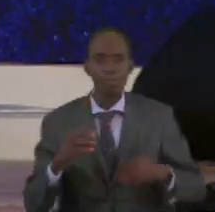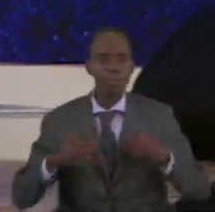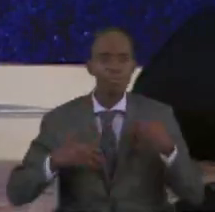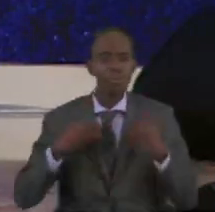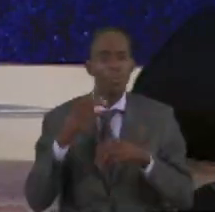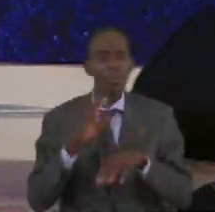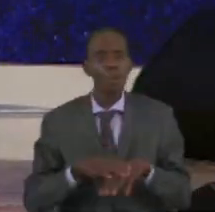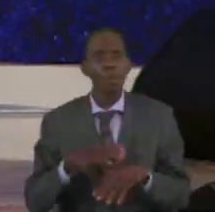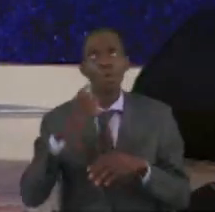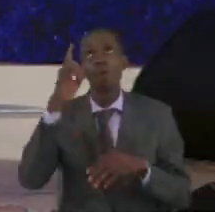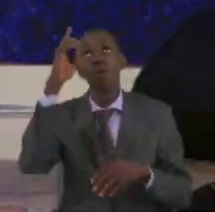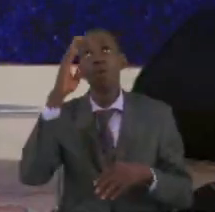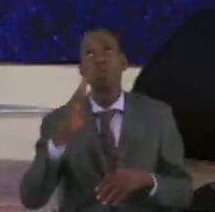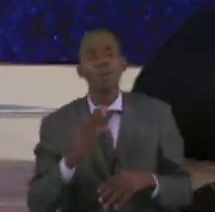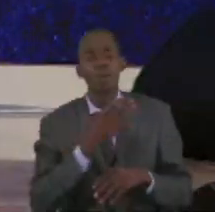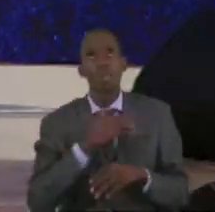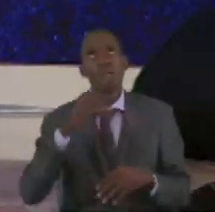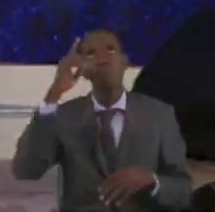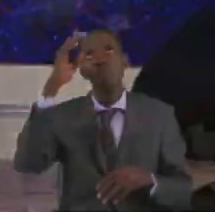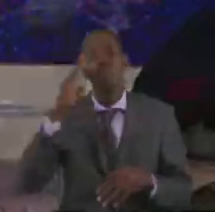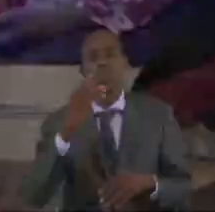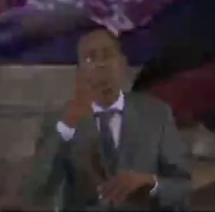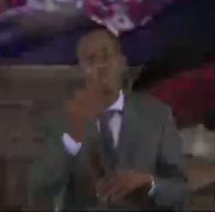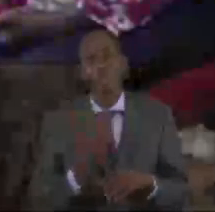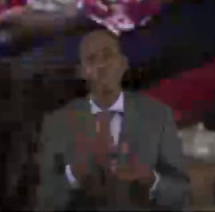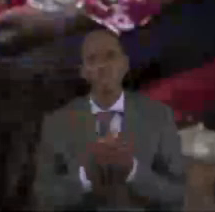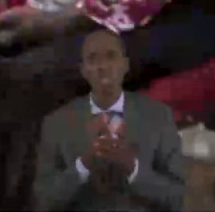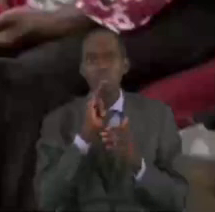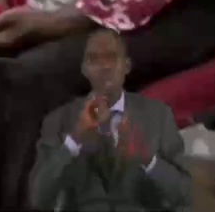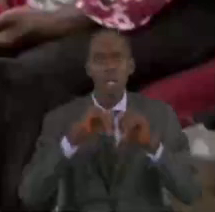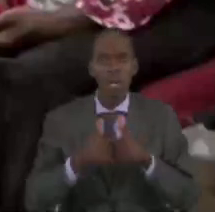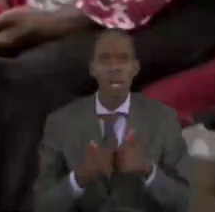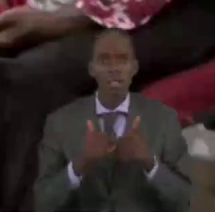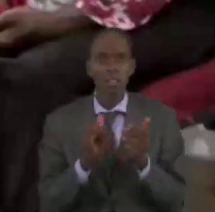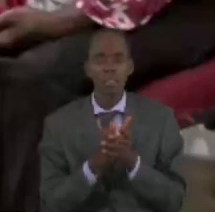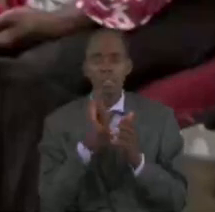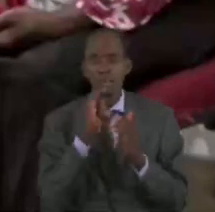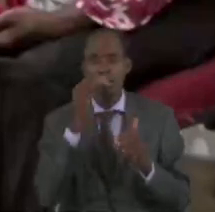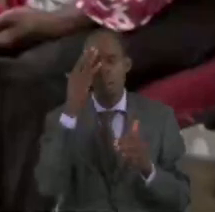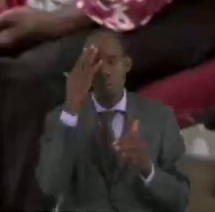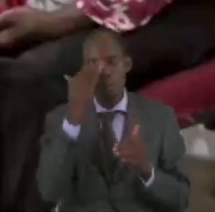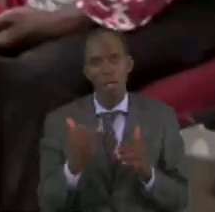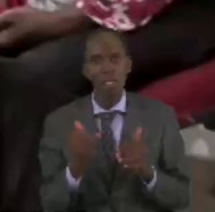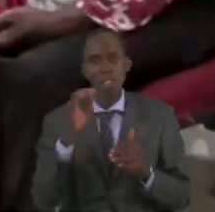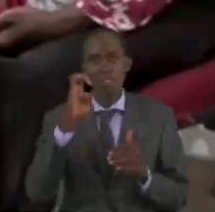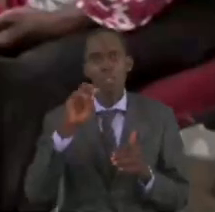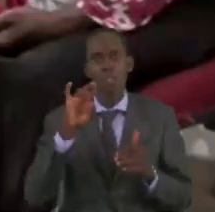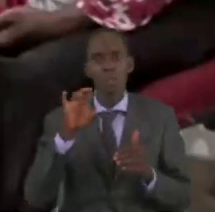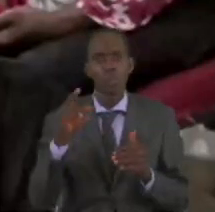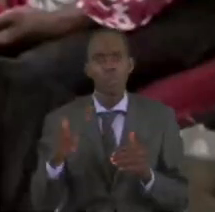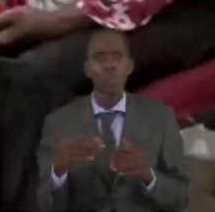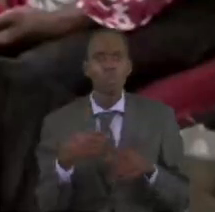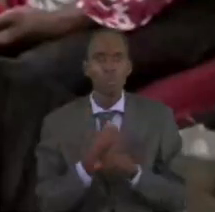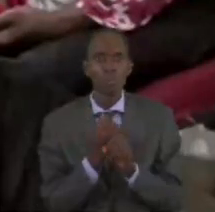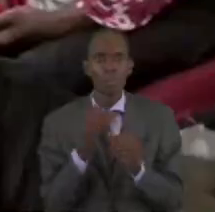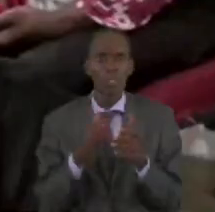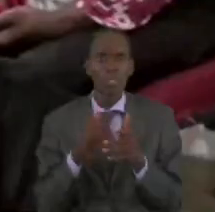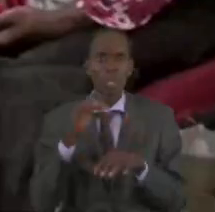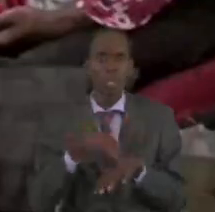vous allez centrer votre pensée, concentrer votre cœur sur Dieu seul. C'est pourquoi Enoch a réussi et